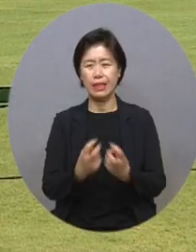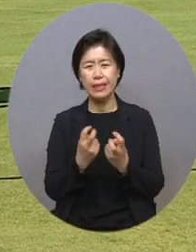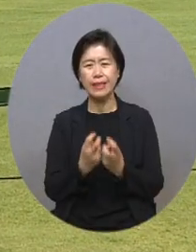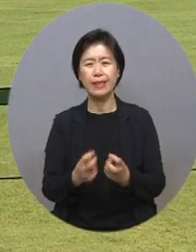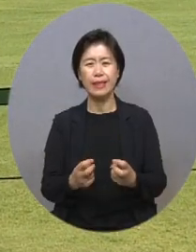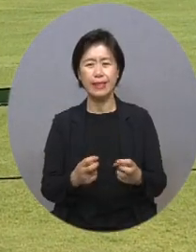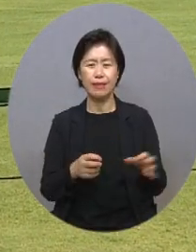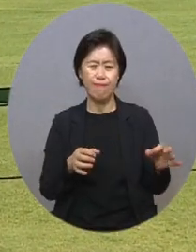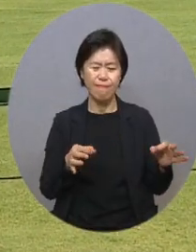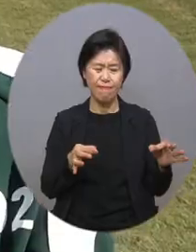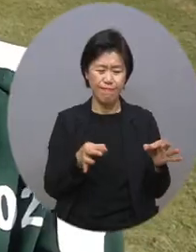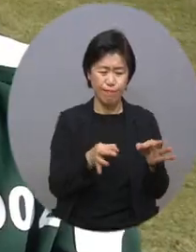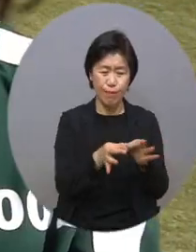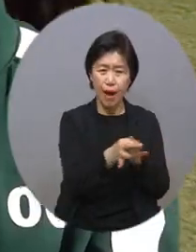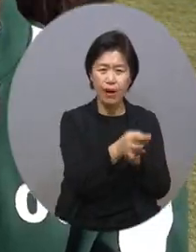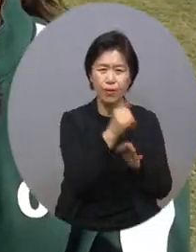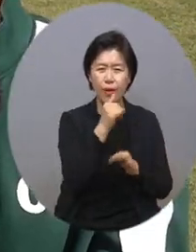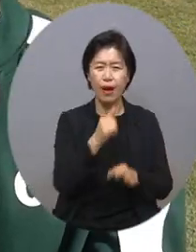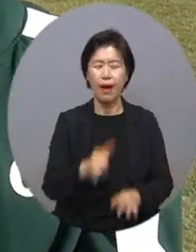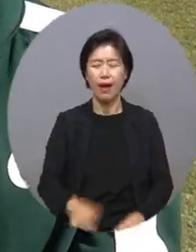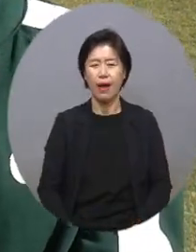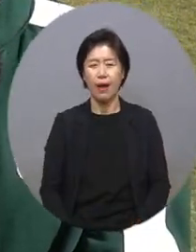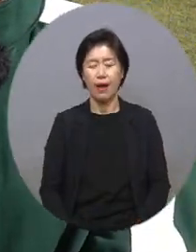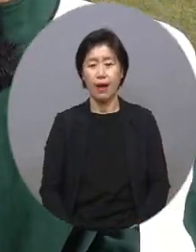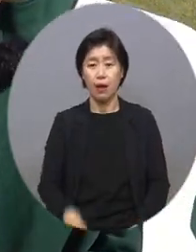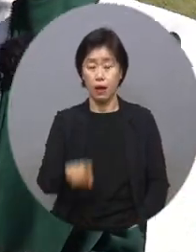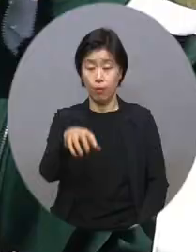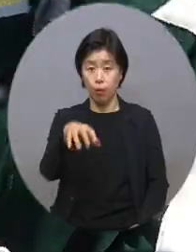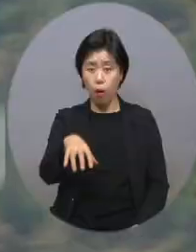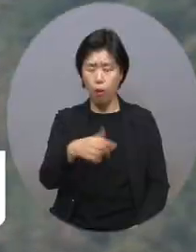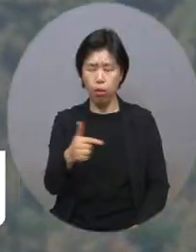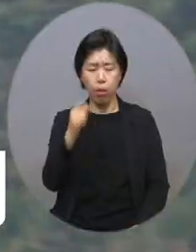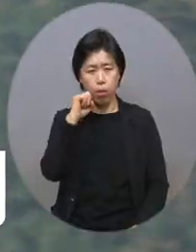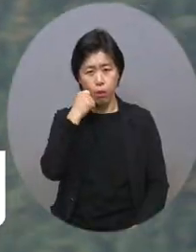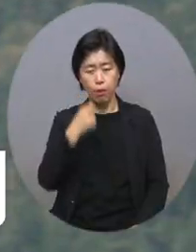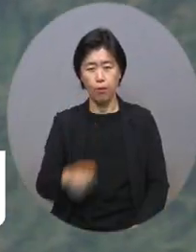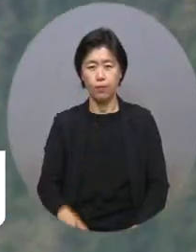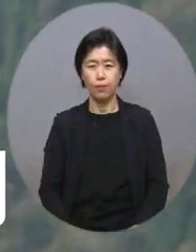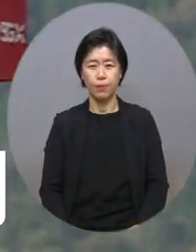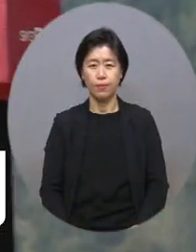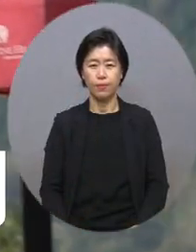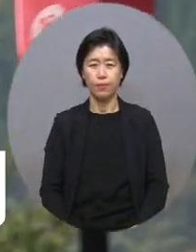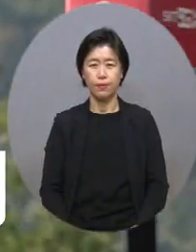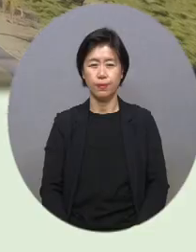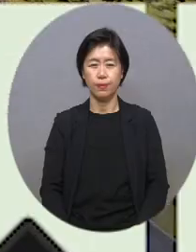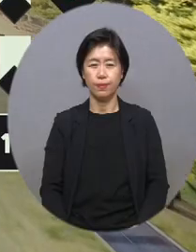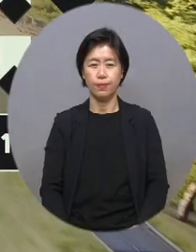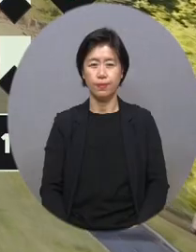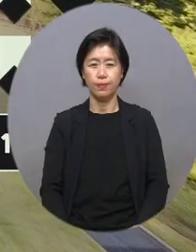오! 이거 봐. 어디 물어봐야 돼 정확히.